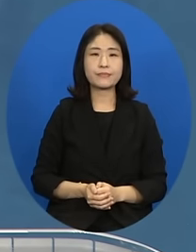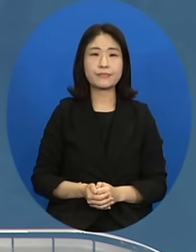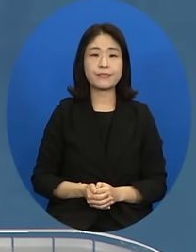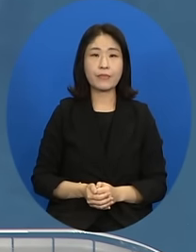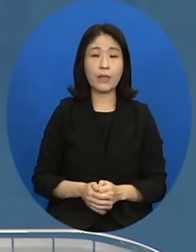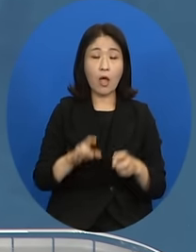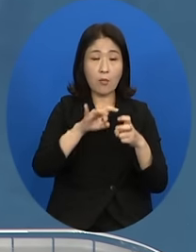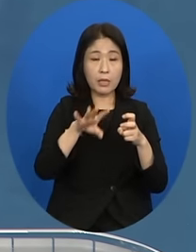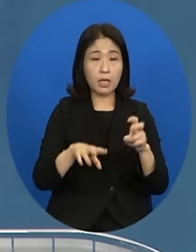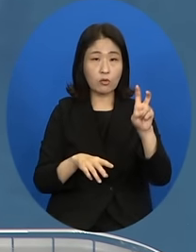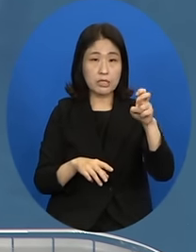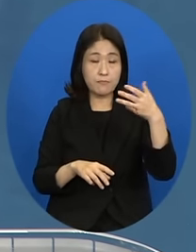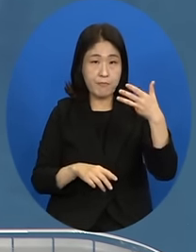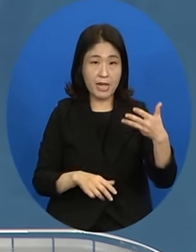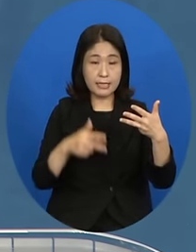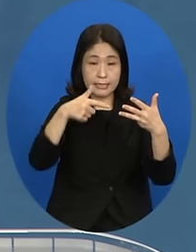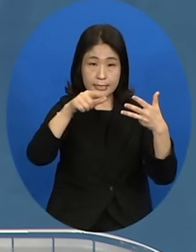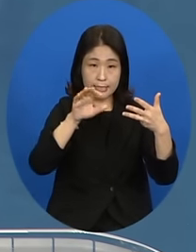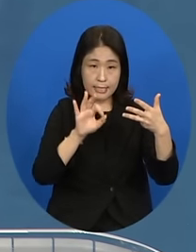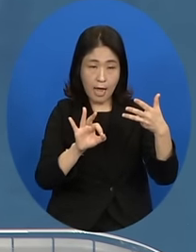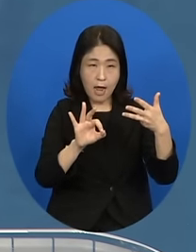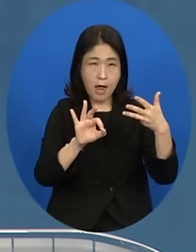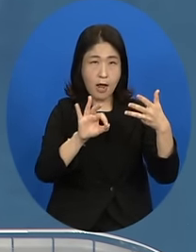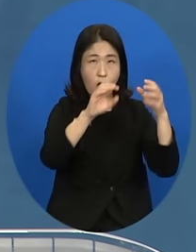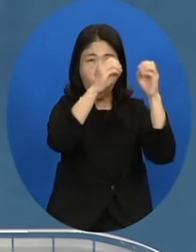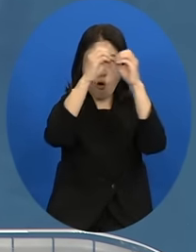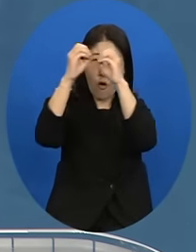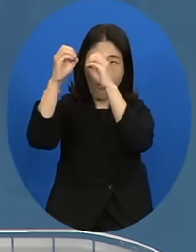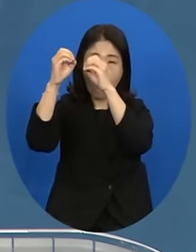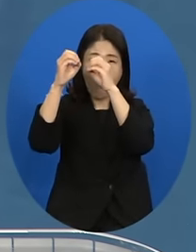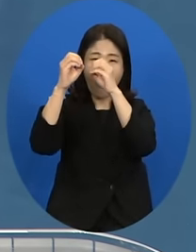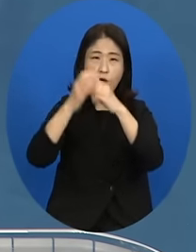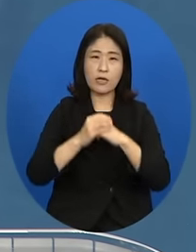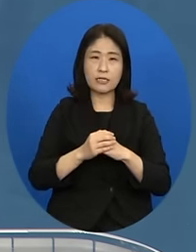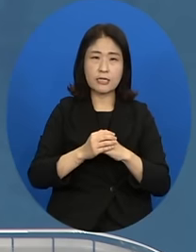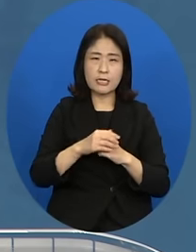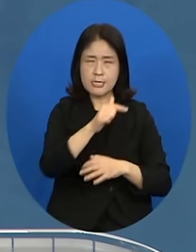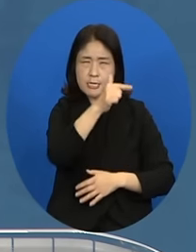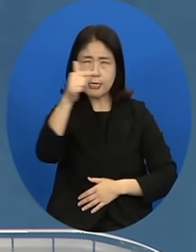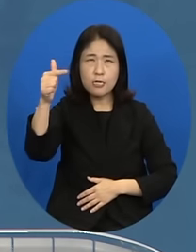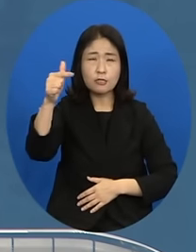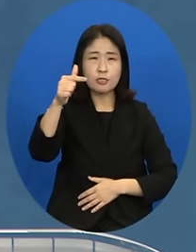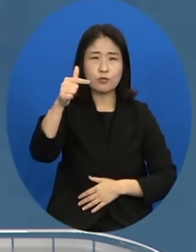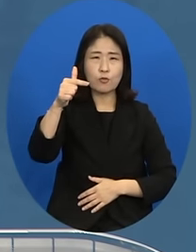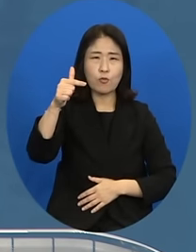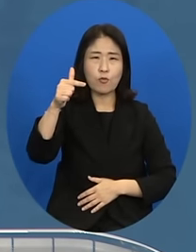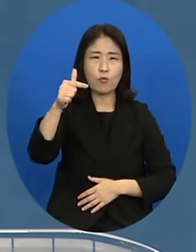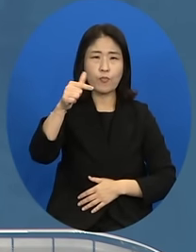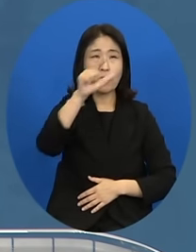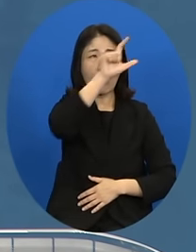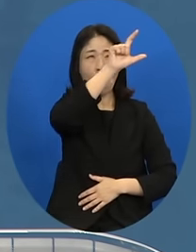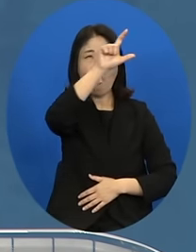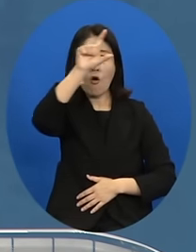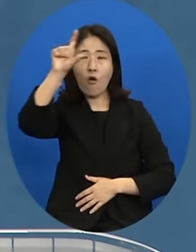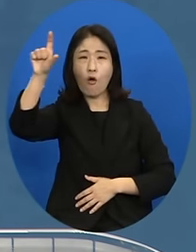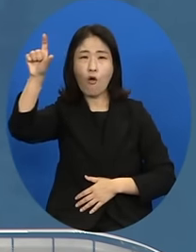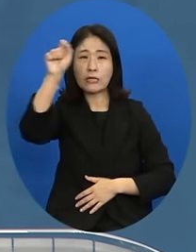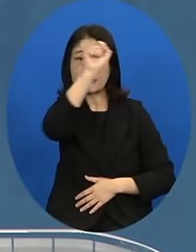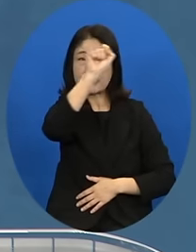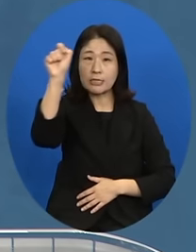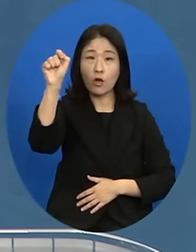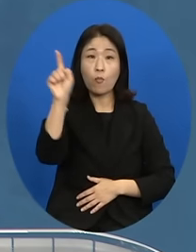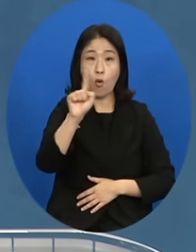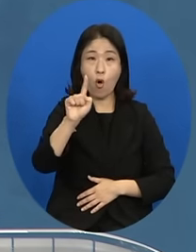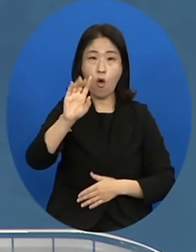마태복음 28장의 대위임령을 기록하고 거기에 큰 글씨로 구호를 새겨 넣었습니다.